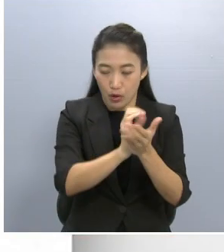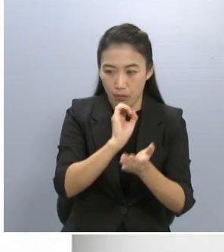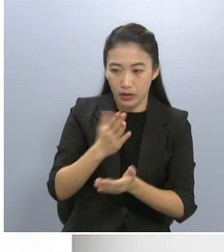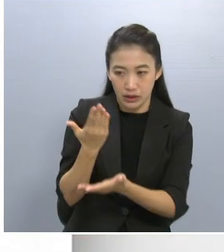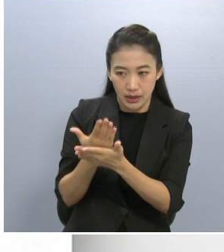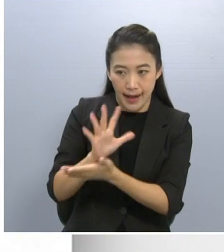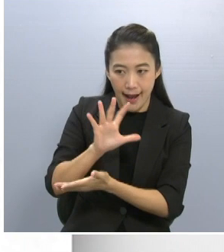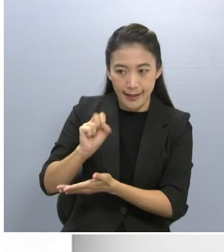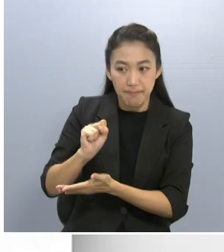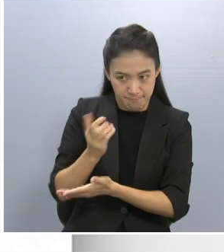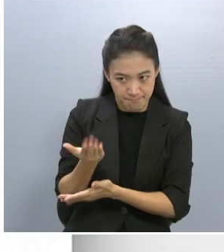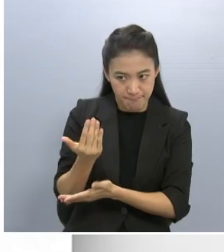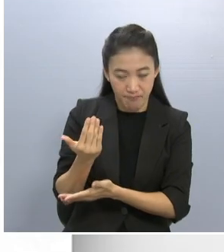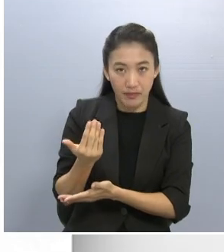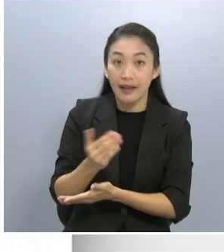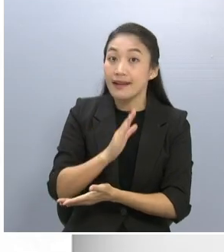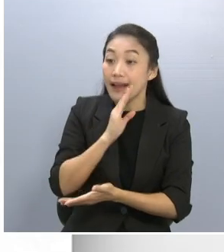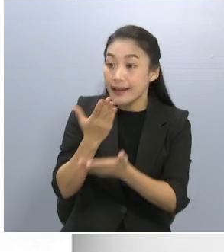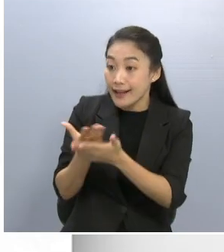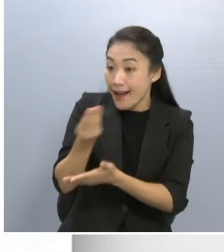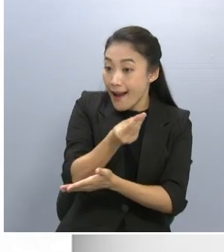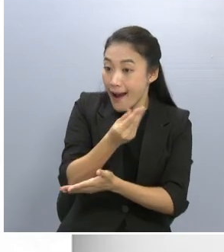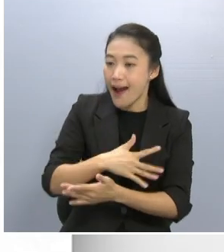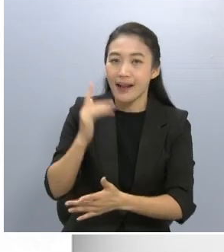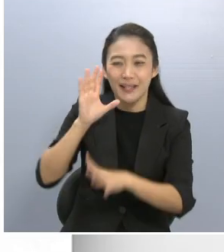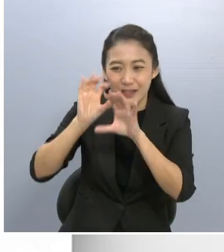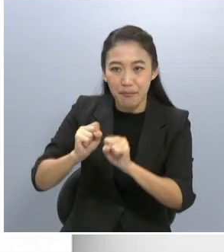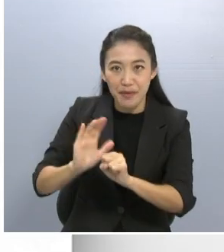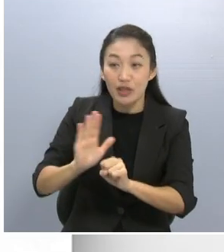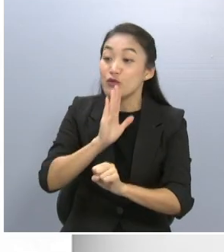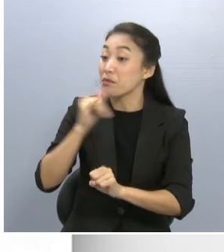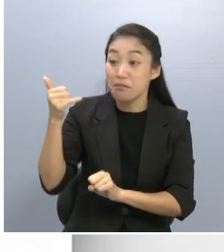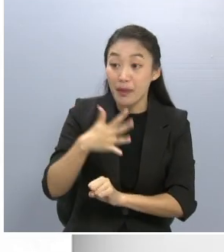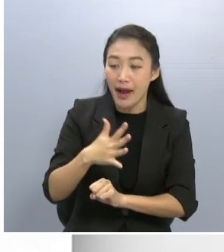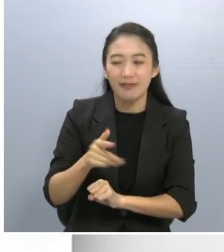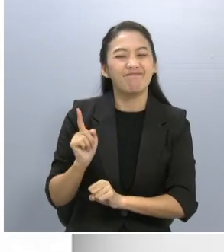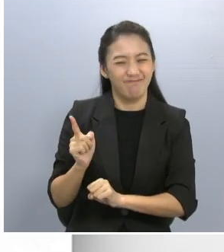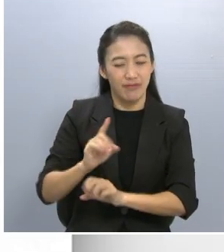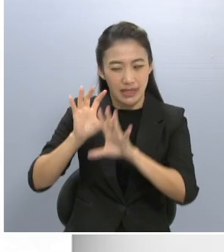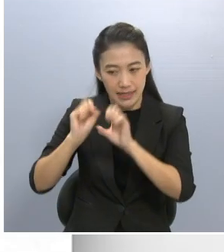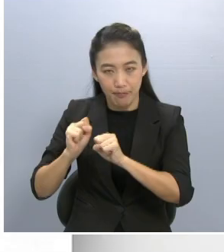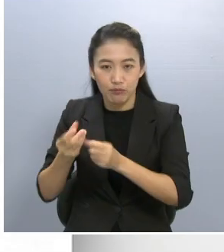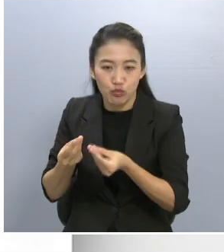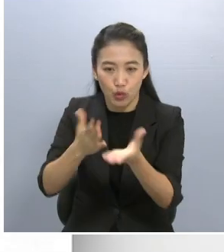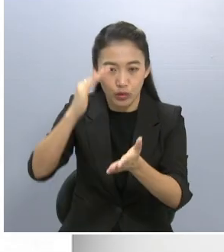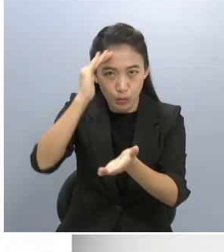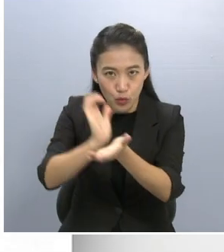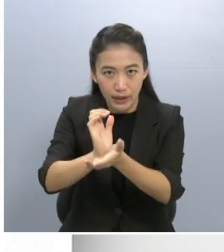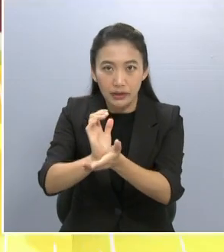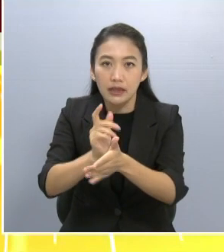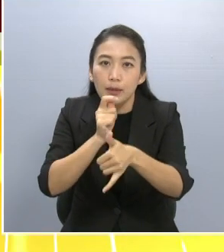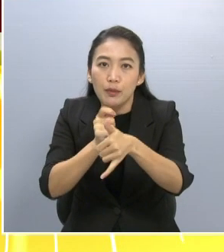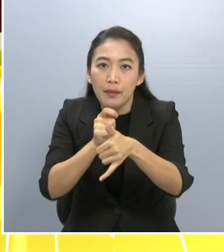ทวีศักดิ์ถ้าไม่มาจะส่งตัวให้กับตำรวจพนักงานสอบสวนมันได้รับเจรจาต่อรองหรือ